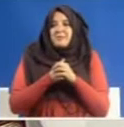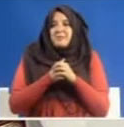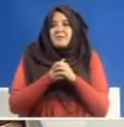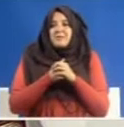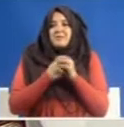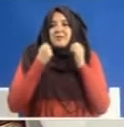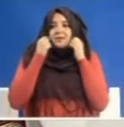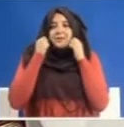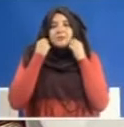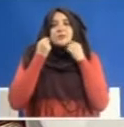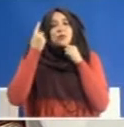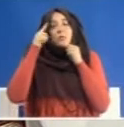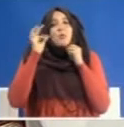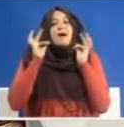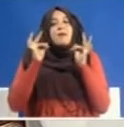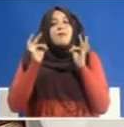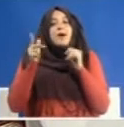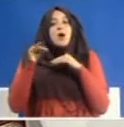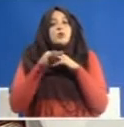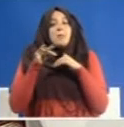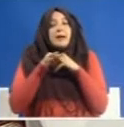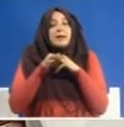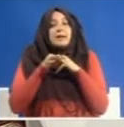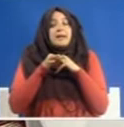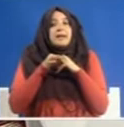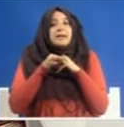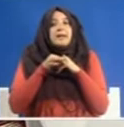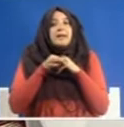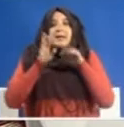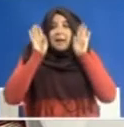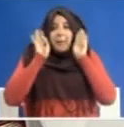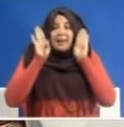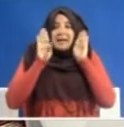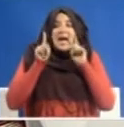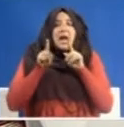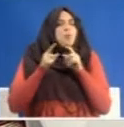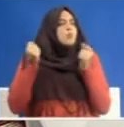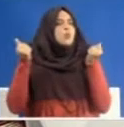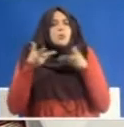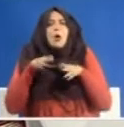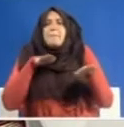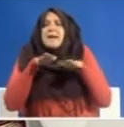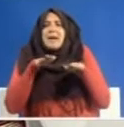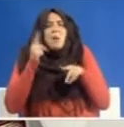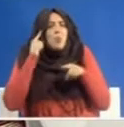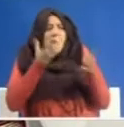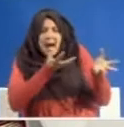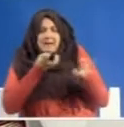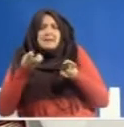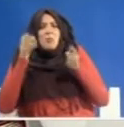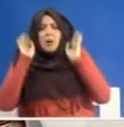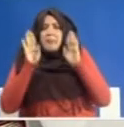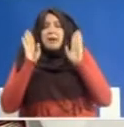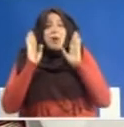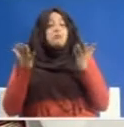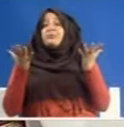يعني الموية نخمق كل الطرق ولم تجدي نفعا. قمت سور ما يخمل الركوع عن